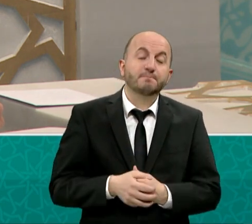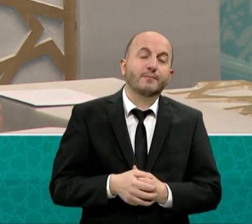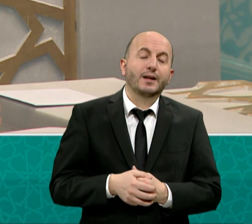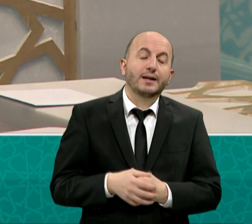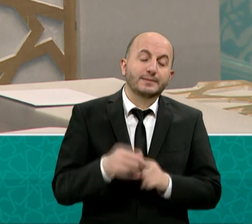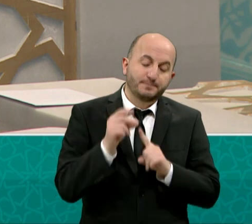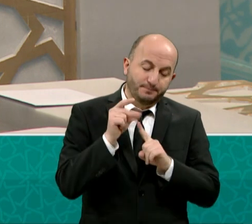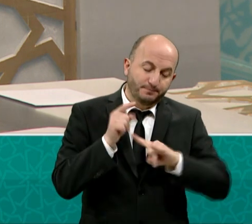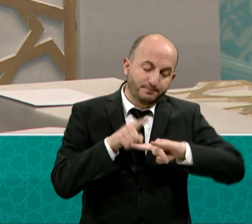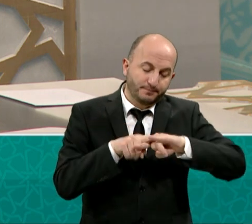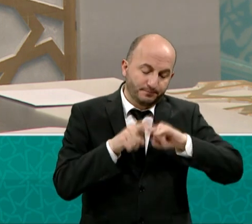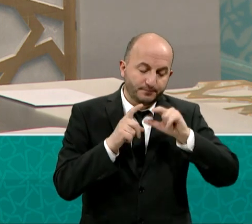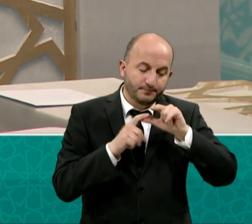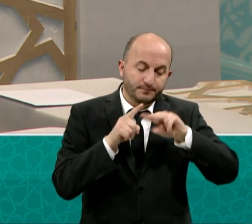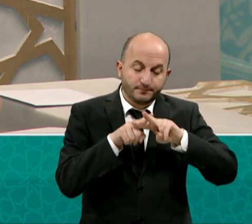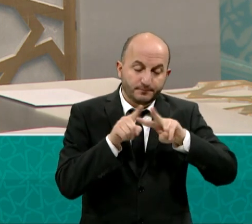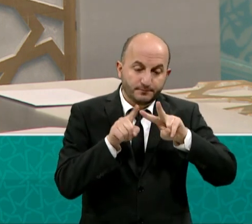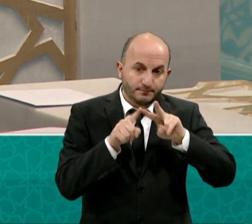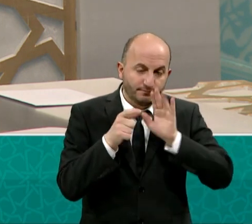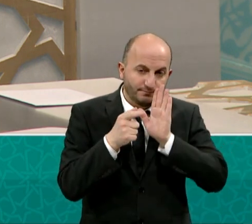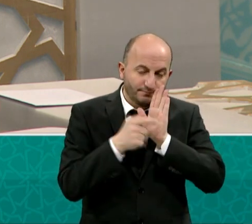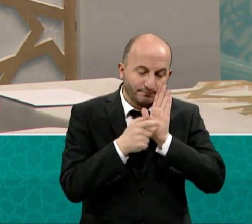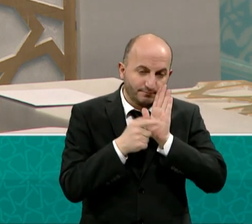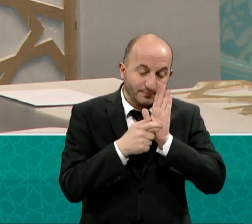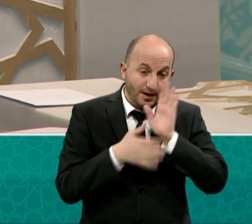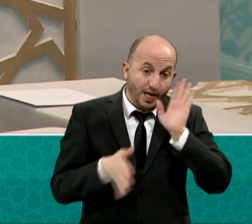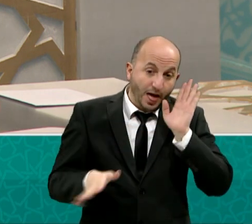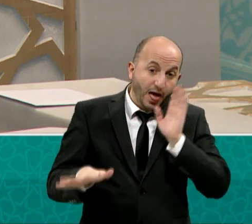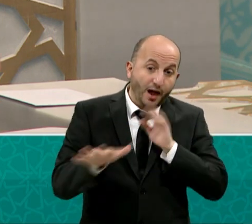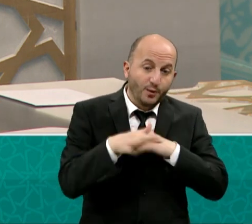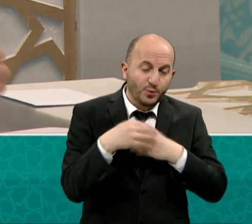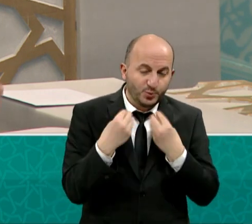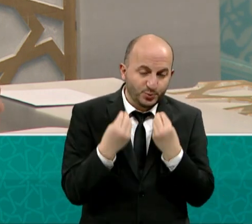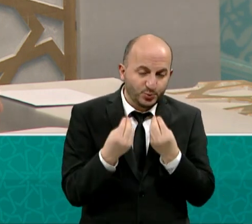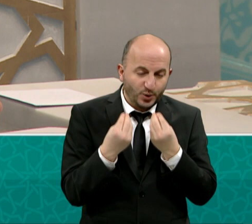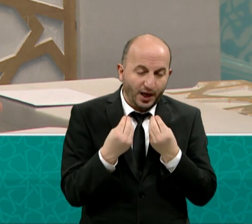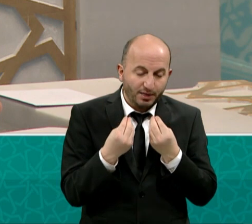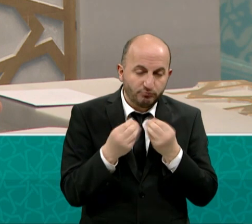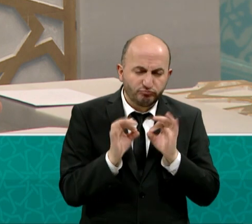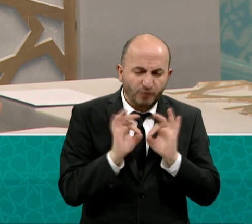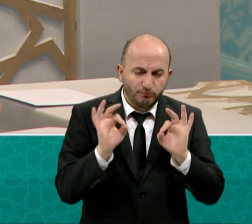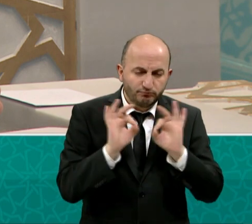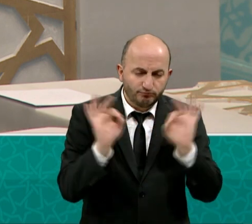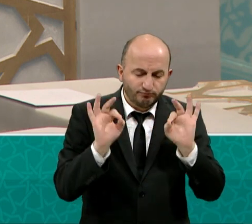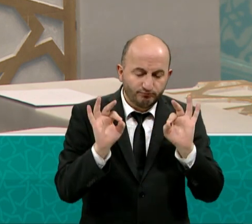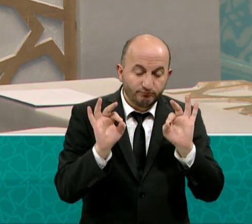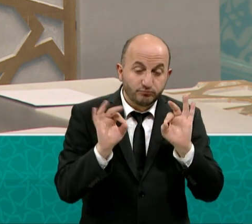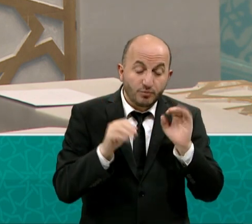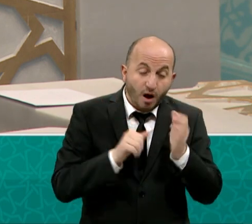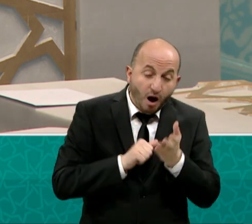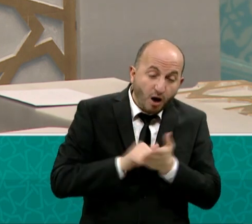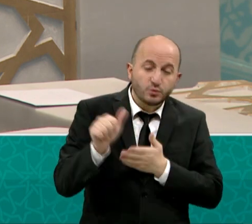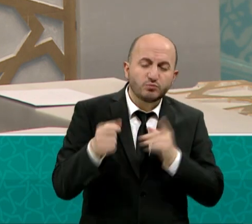İhsan kavramı kardeşlerim, her türlü güzelliği, her türlü kemalatı, her